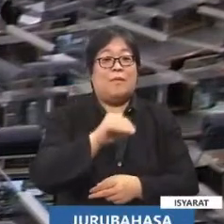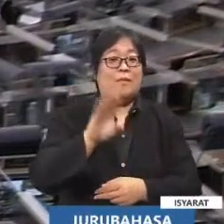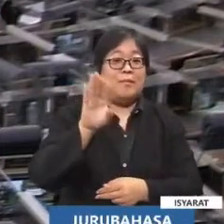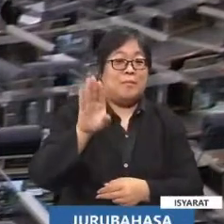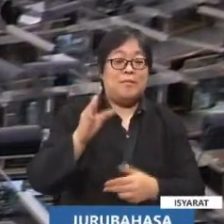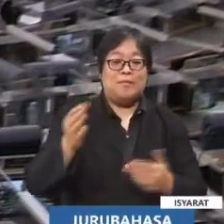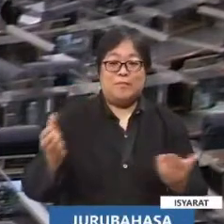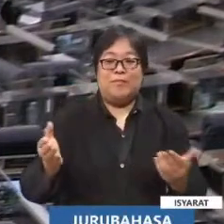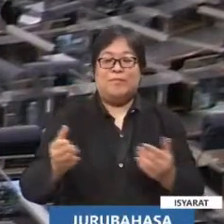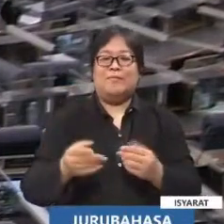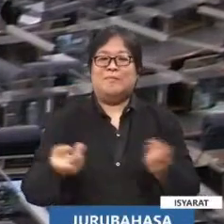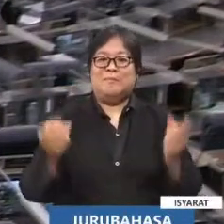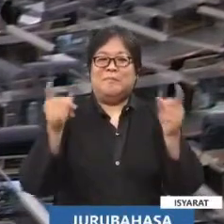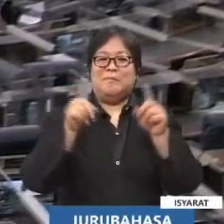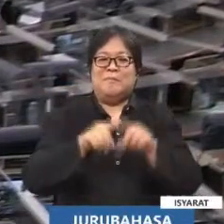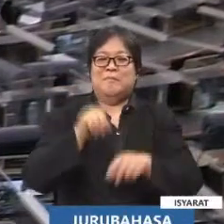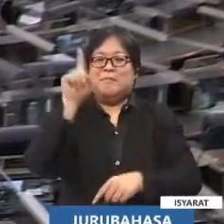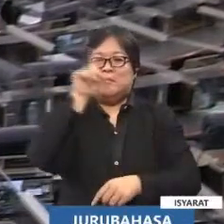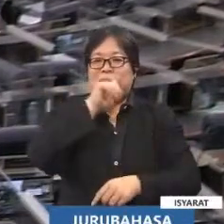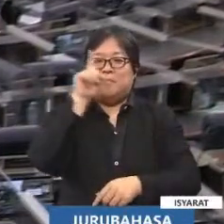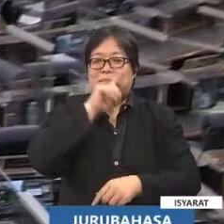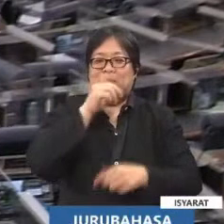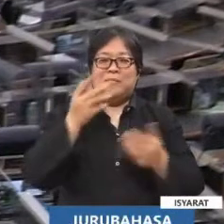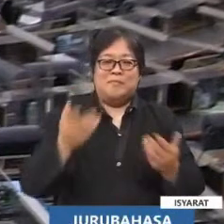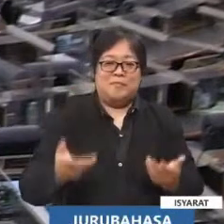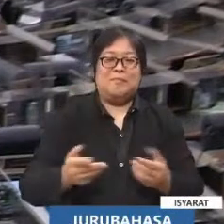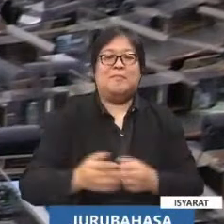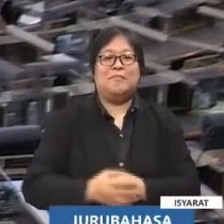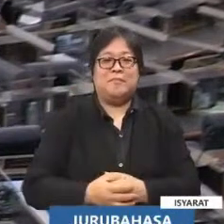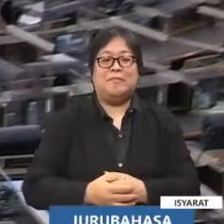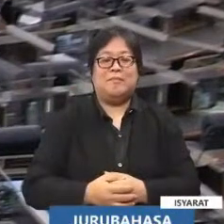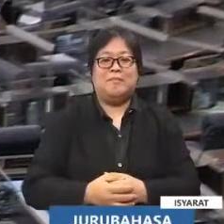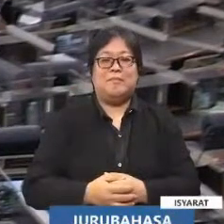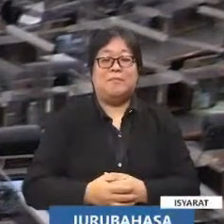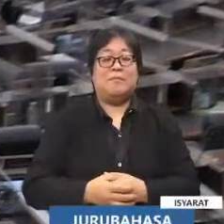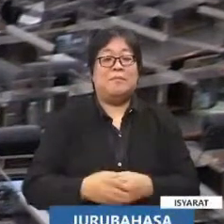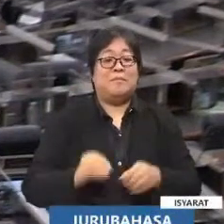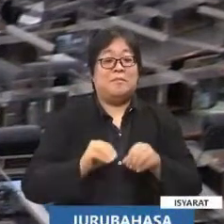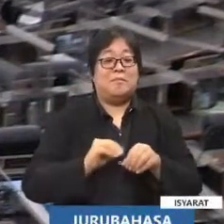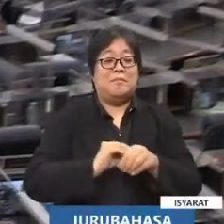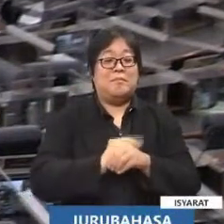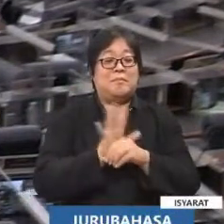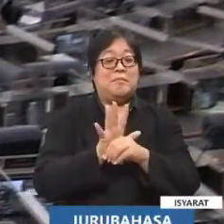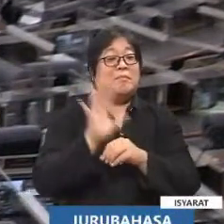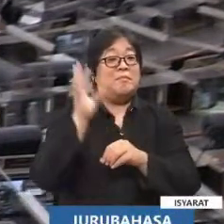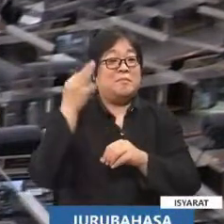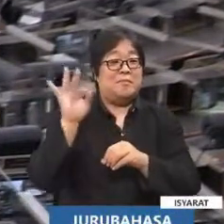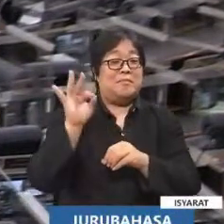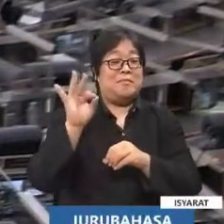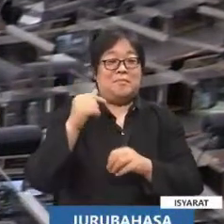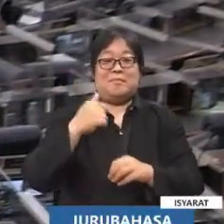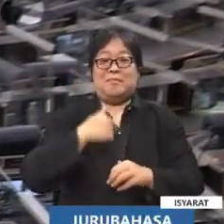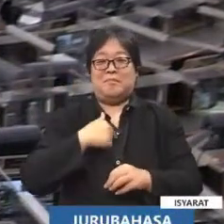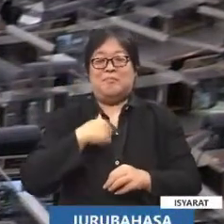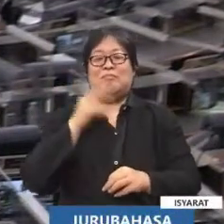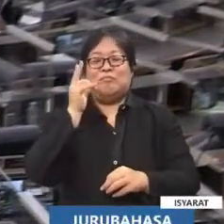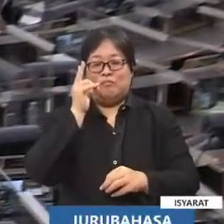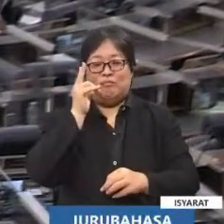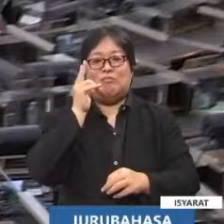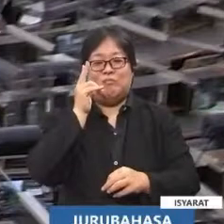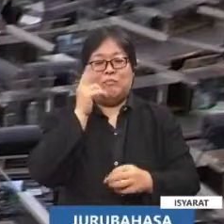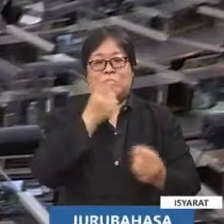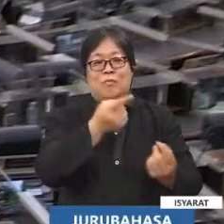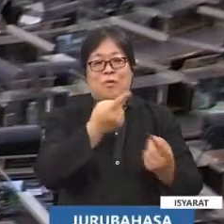adalah terkesan dengan begitu teruk sekali akibat daripada pandemik COVID-19. Saya juga mendengar jawapan